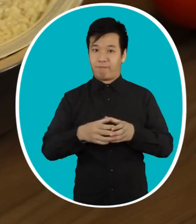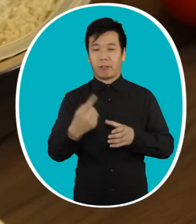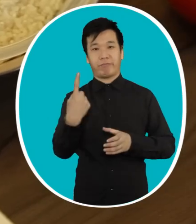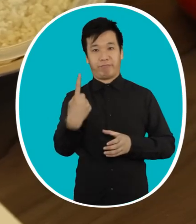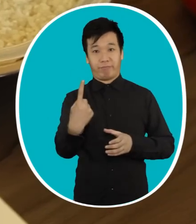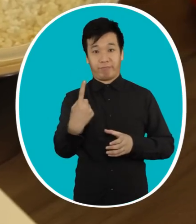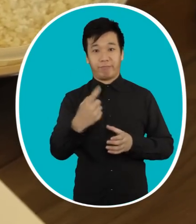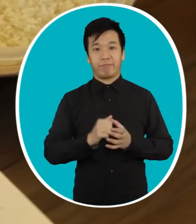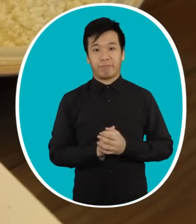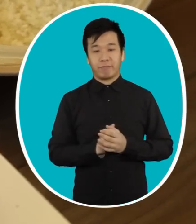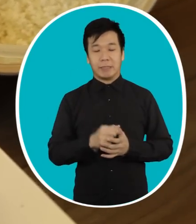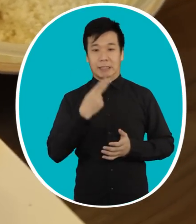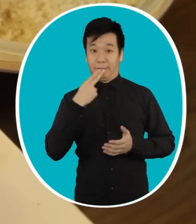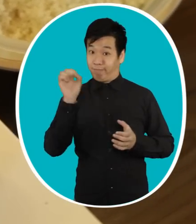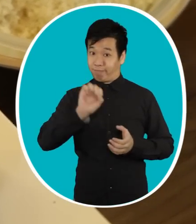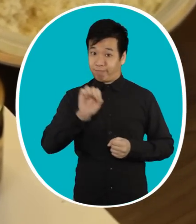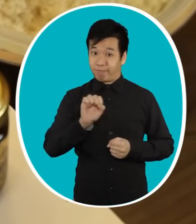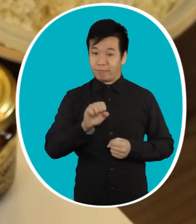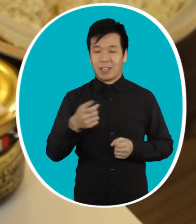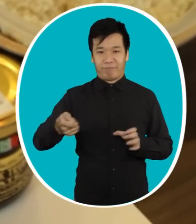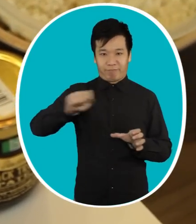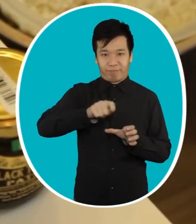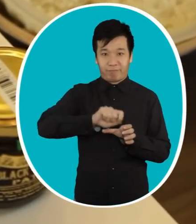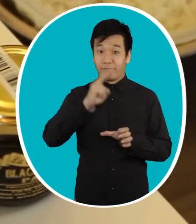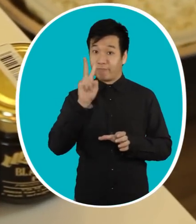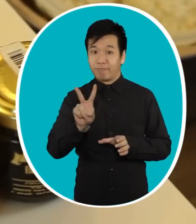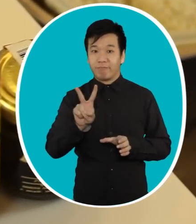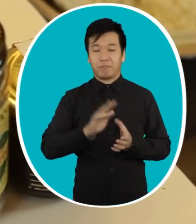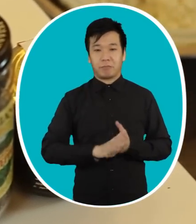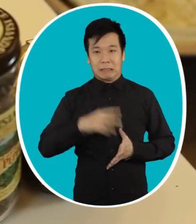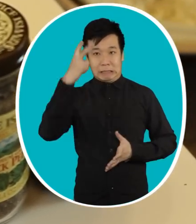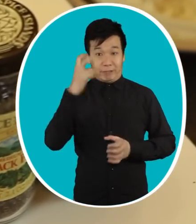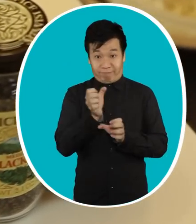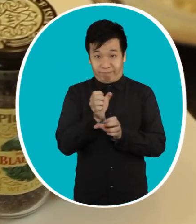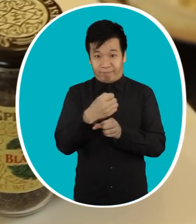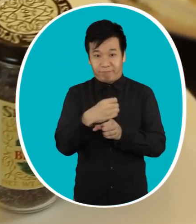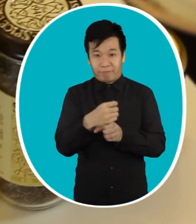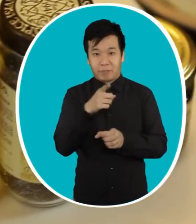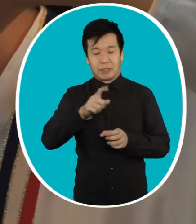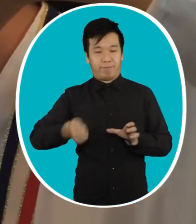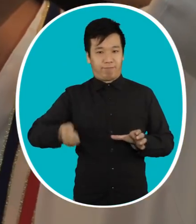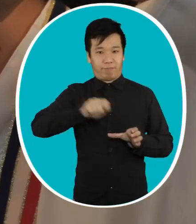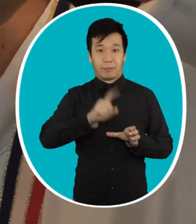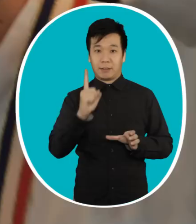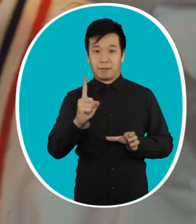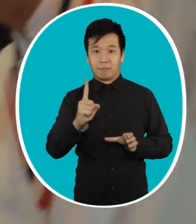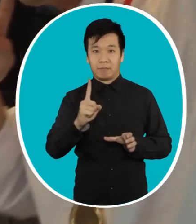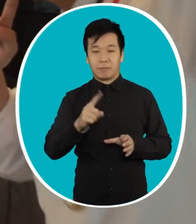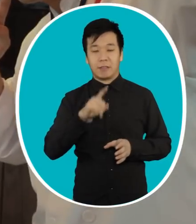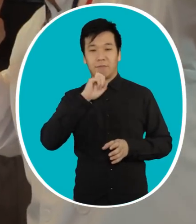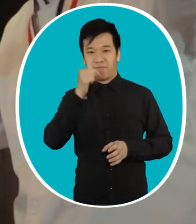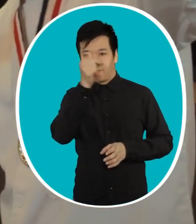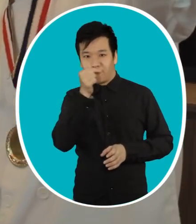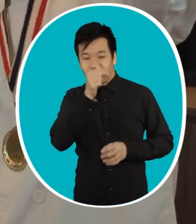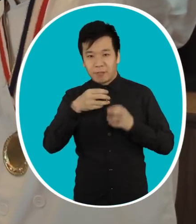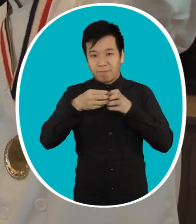個，鹽兩茶匙，黑胡椒一茶匙，橄欖